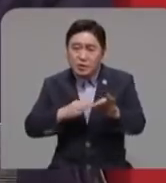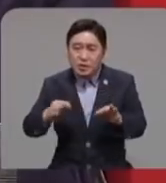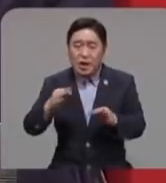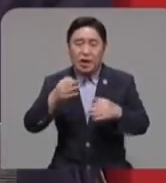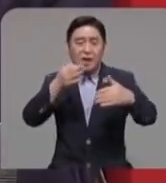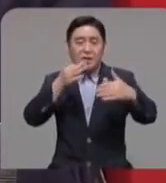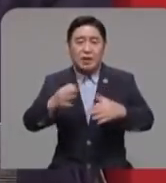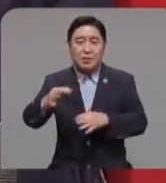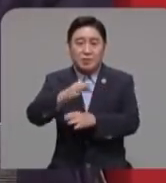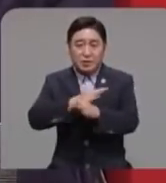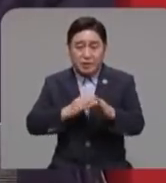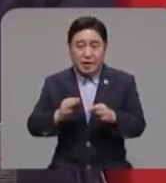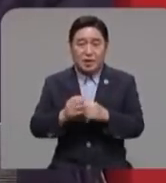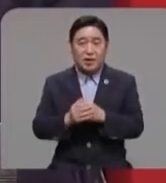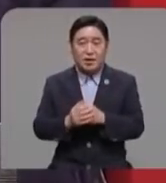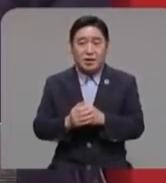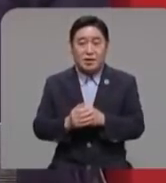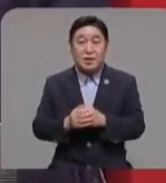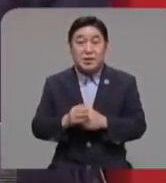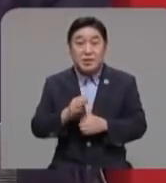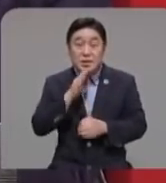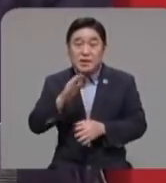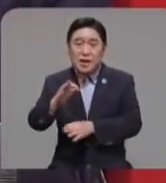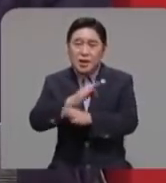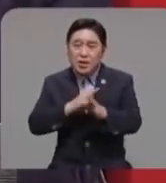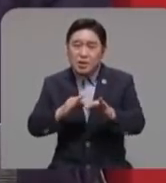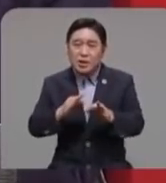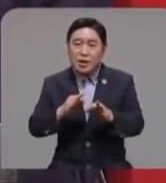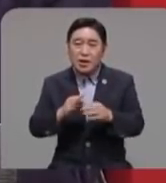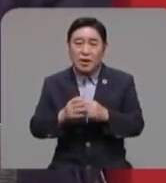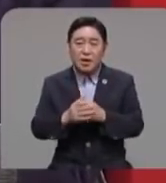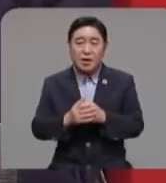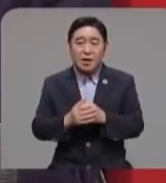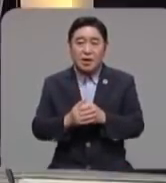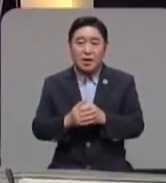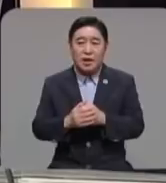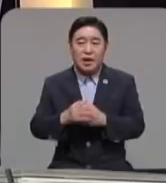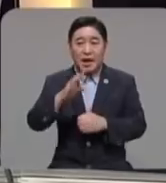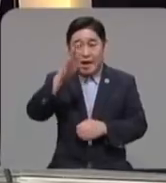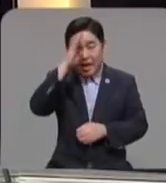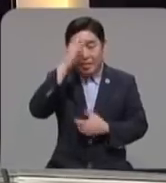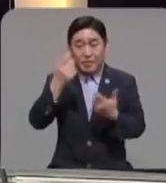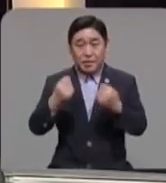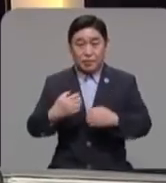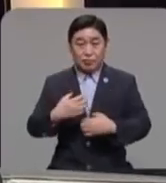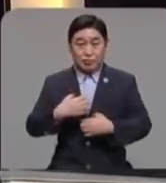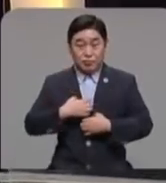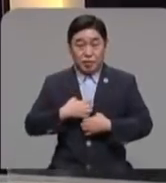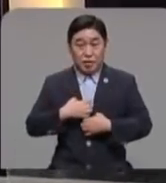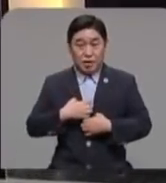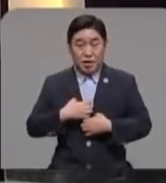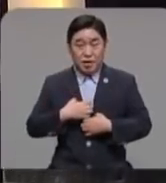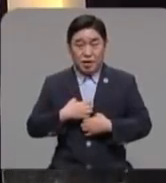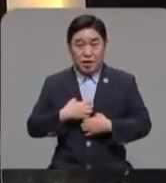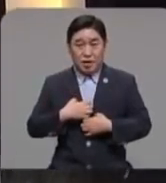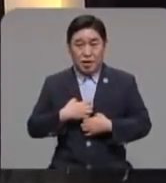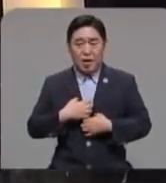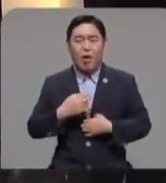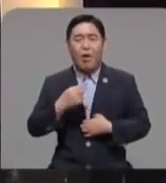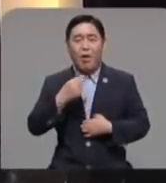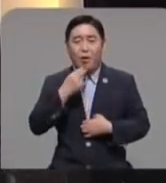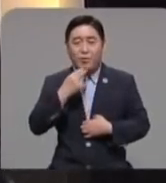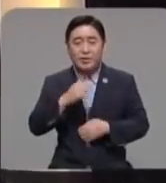금융시장과 자본시장 그리고 실물경제가 정말 IMF 같은 그런 위기가 오지